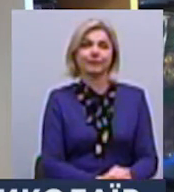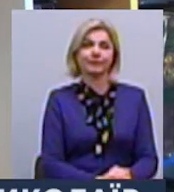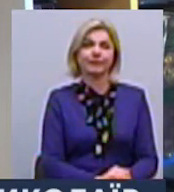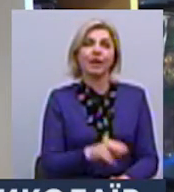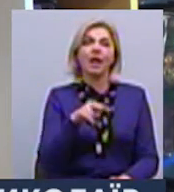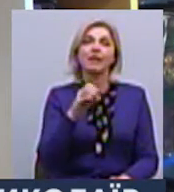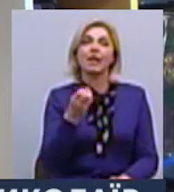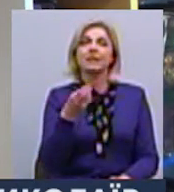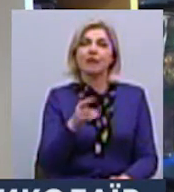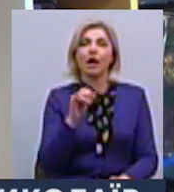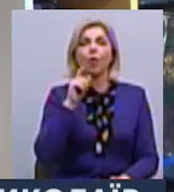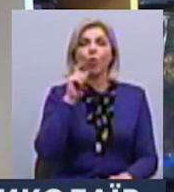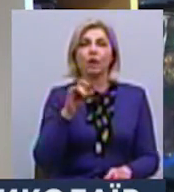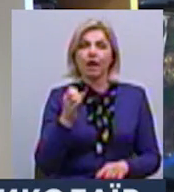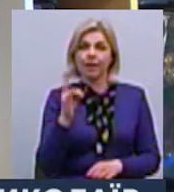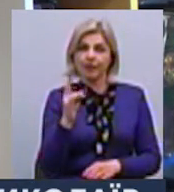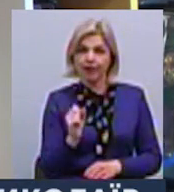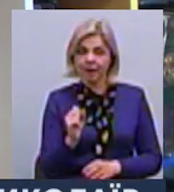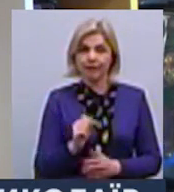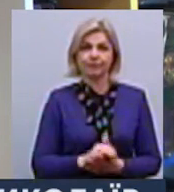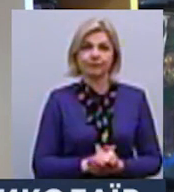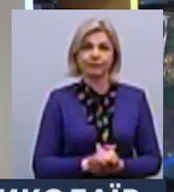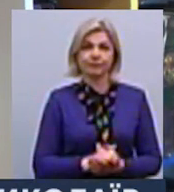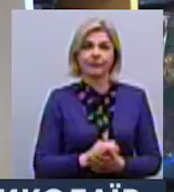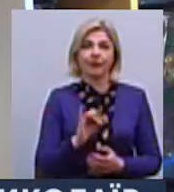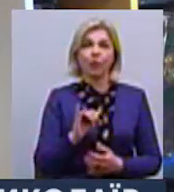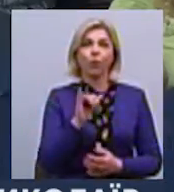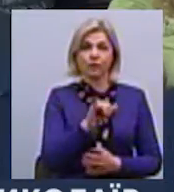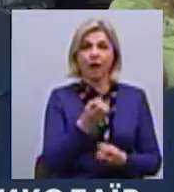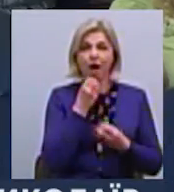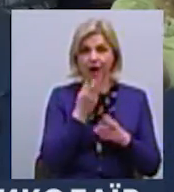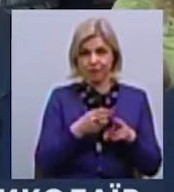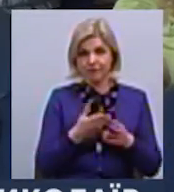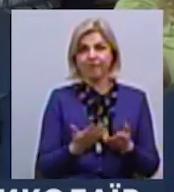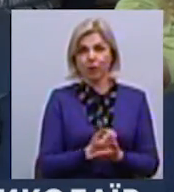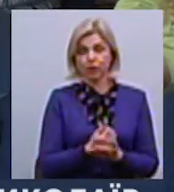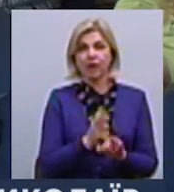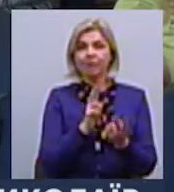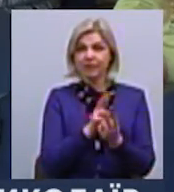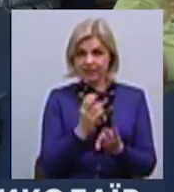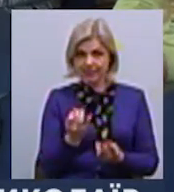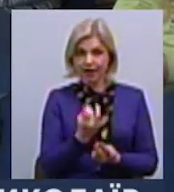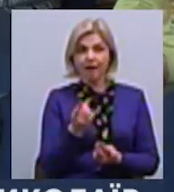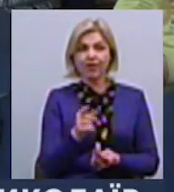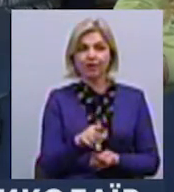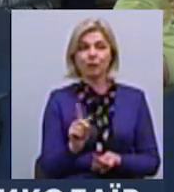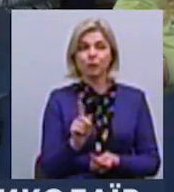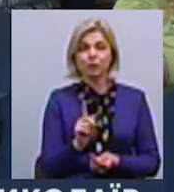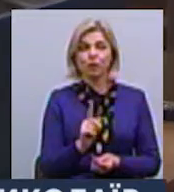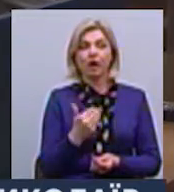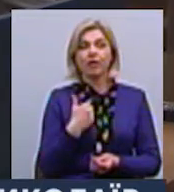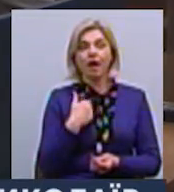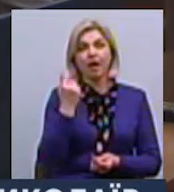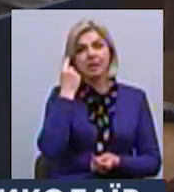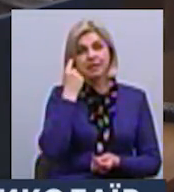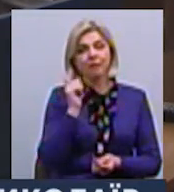Лесі Українки, там, і в неї гарно це виходить. Зустріч цікава тим, що я